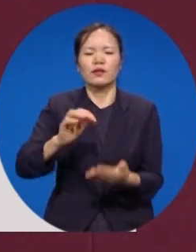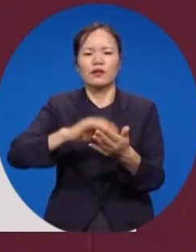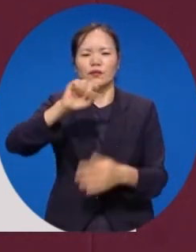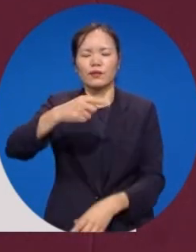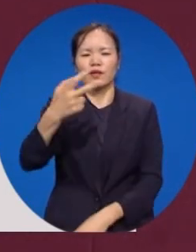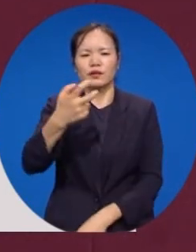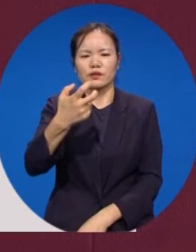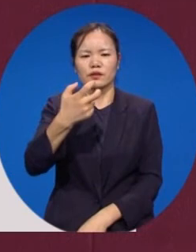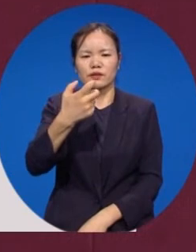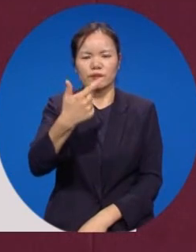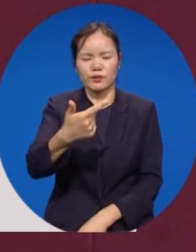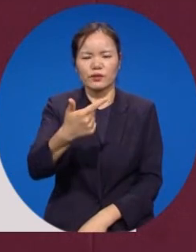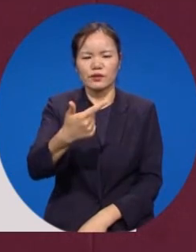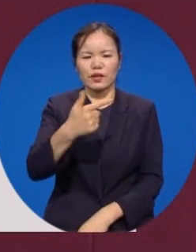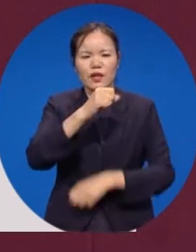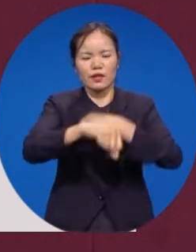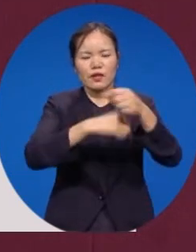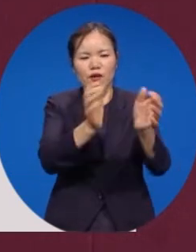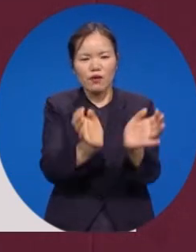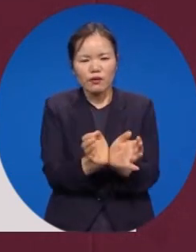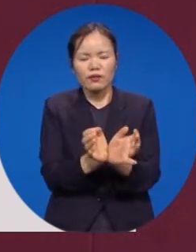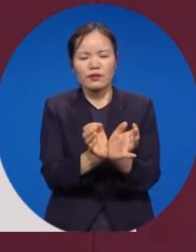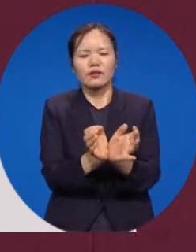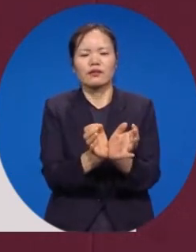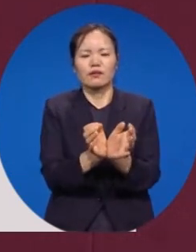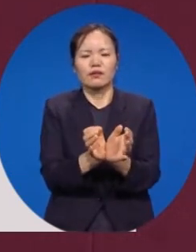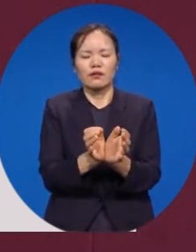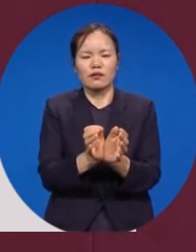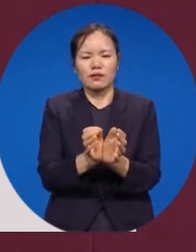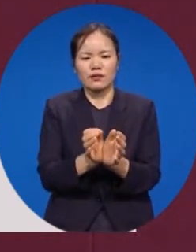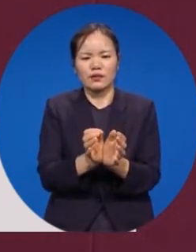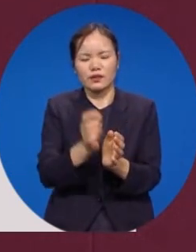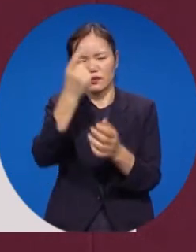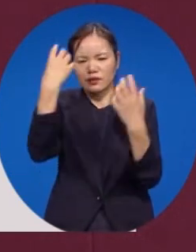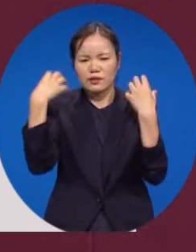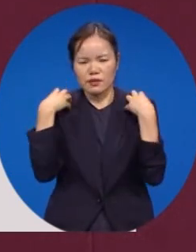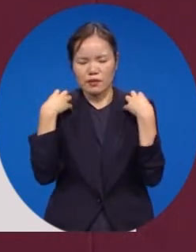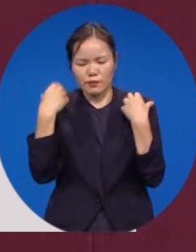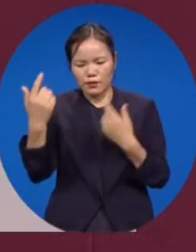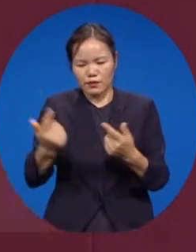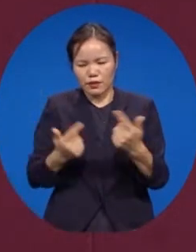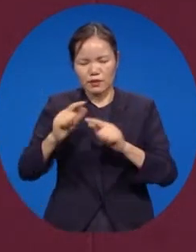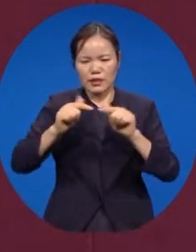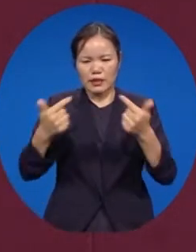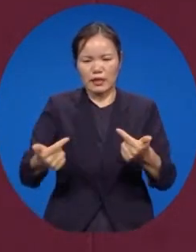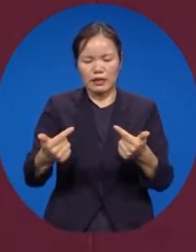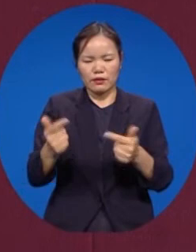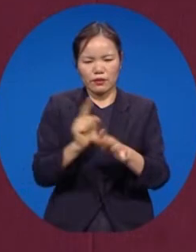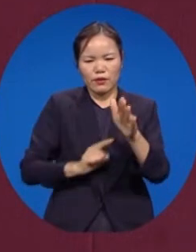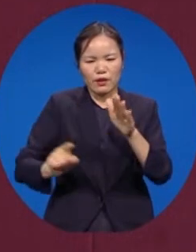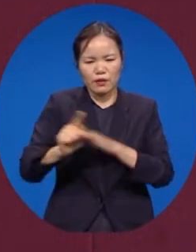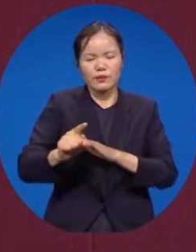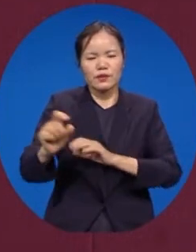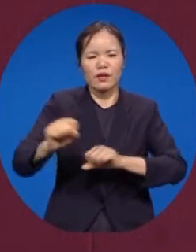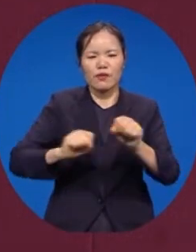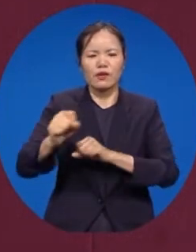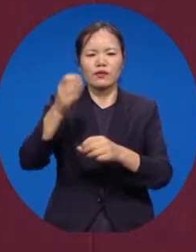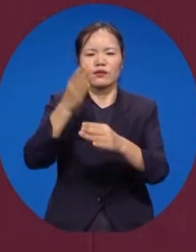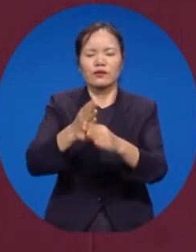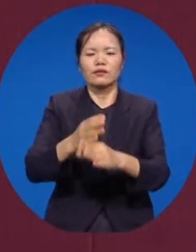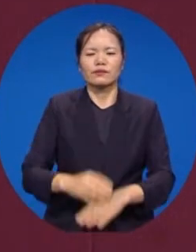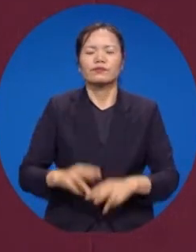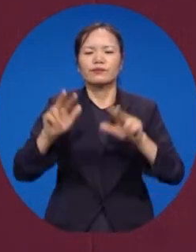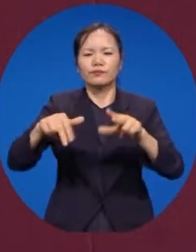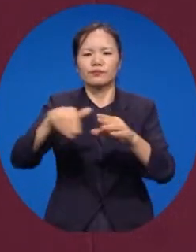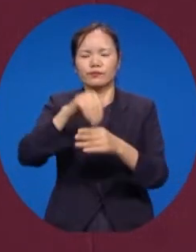176석의 거대 여당은 행정부를 견제하기는커녕 그 수기를 넘어 전이대 노력까지 하고 있습니다.